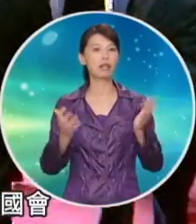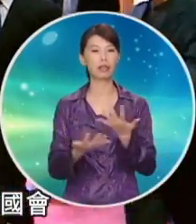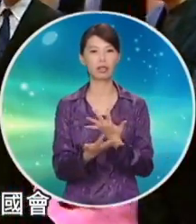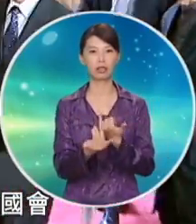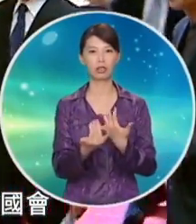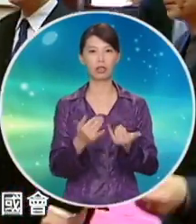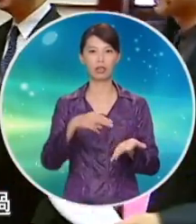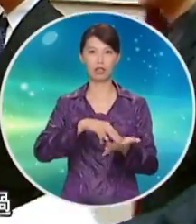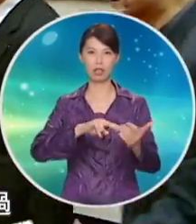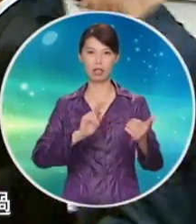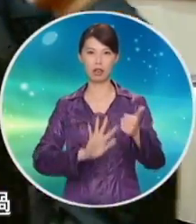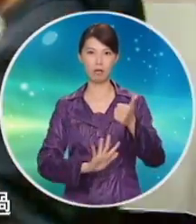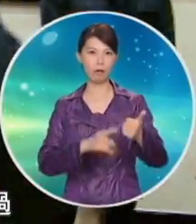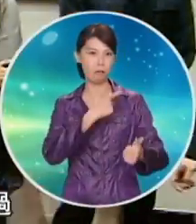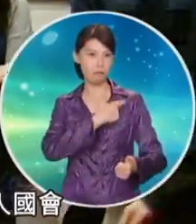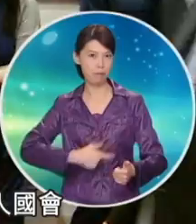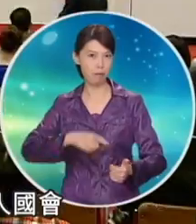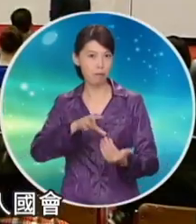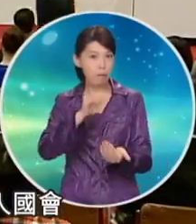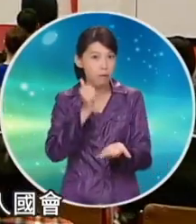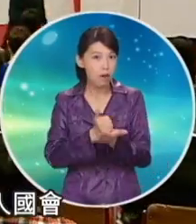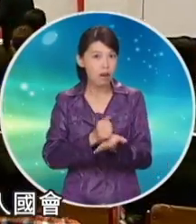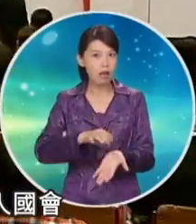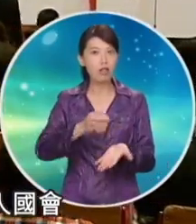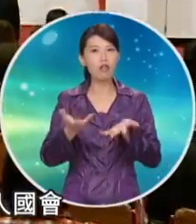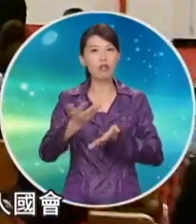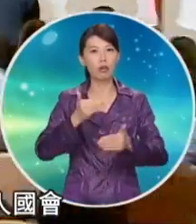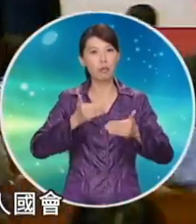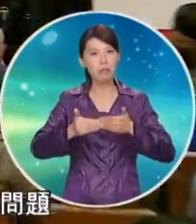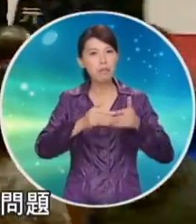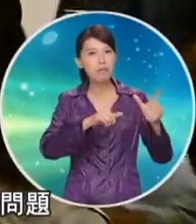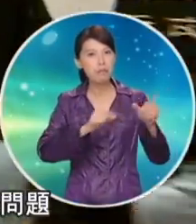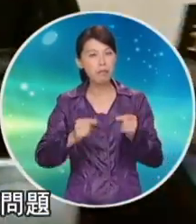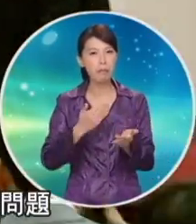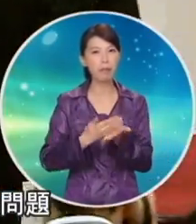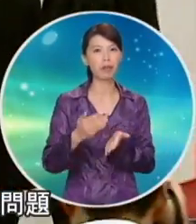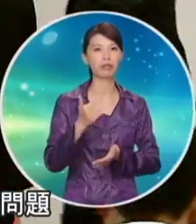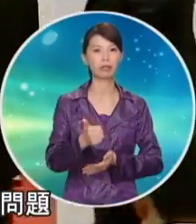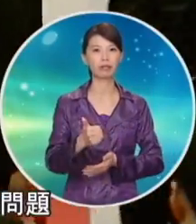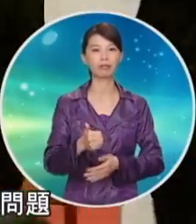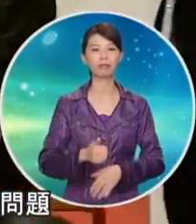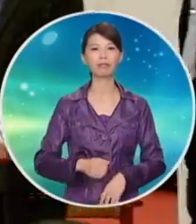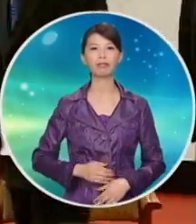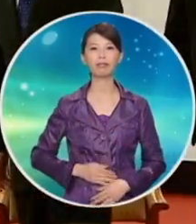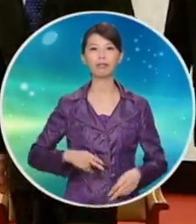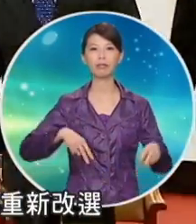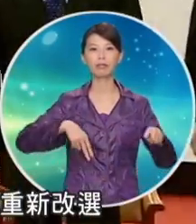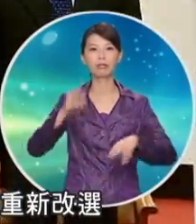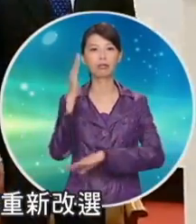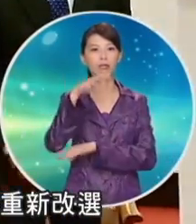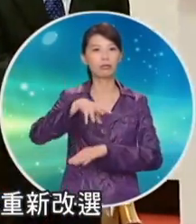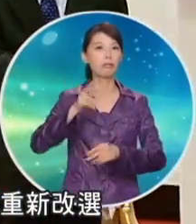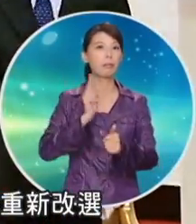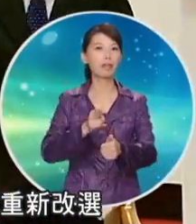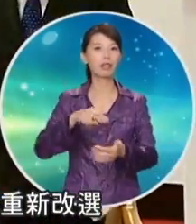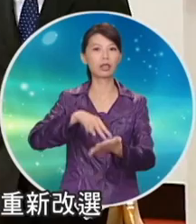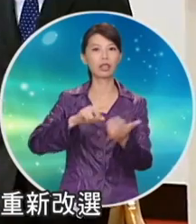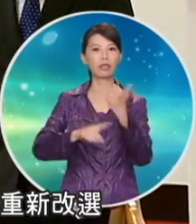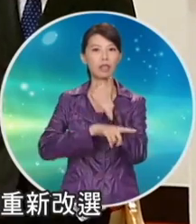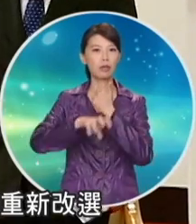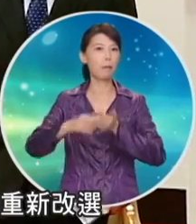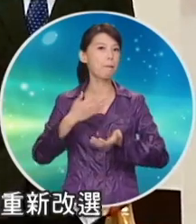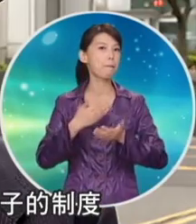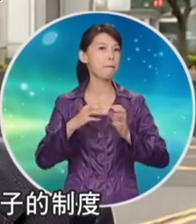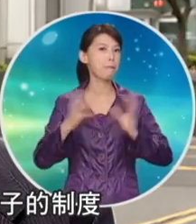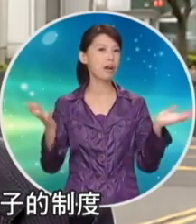解散国会，让学生也透过选举代议制度进入国会，循体制内来解决问题。 请行政院解散立法院，你们重新改